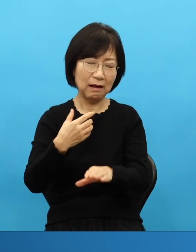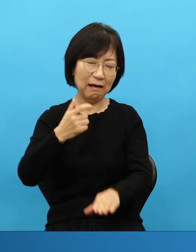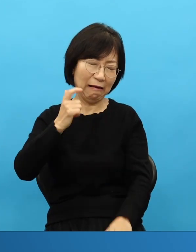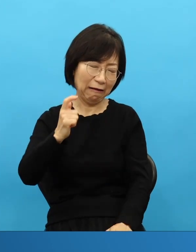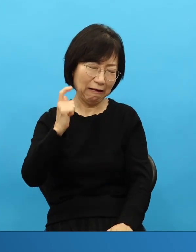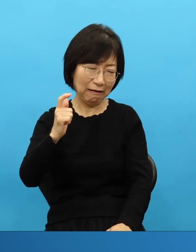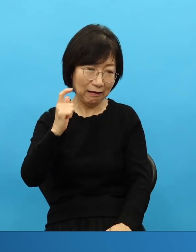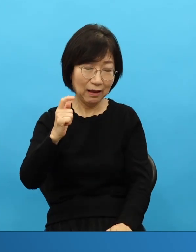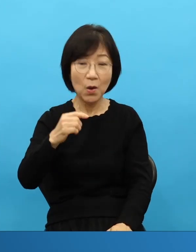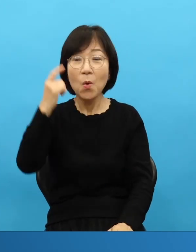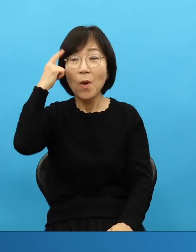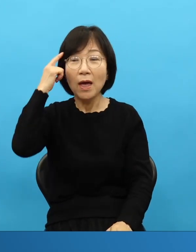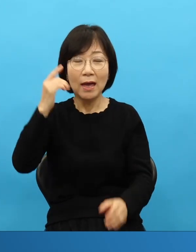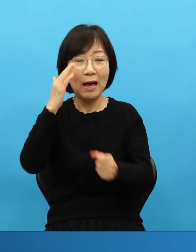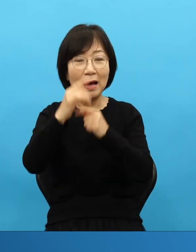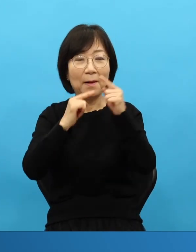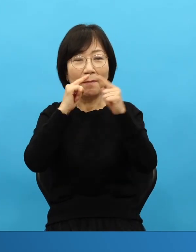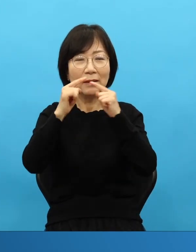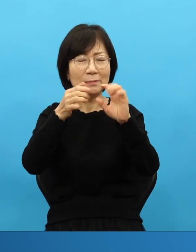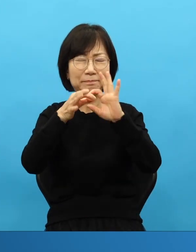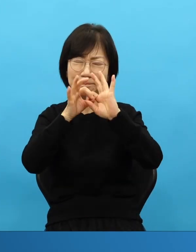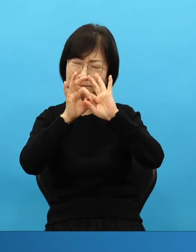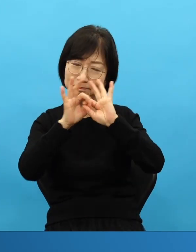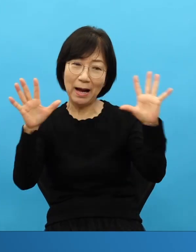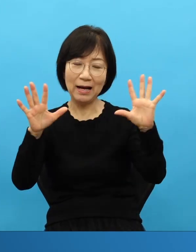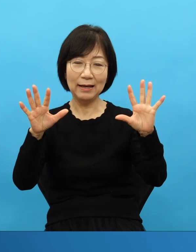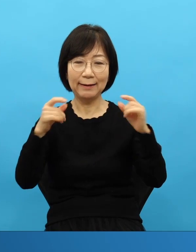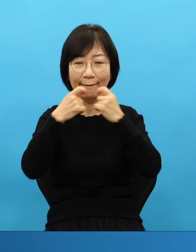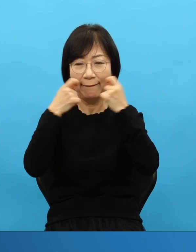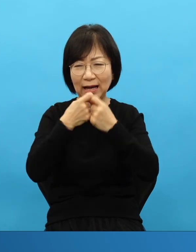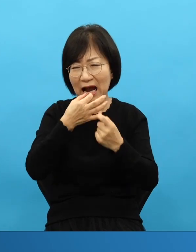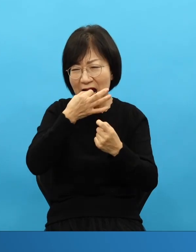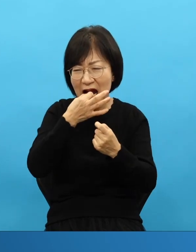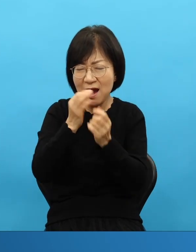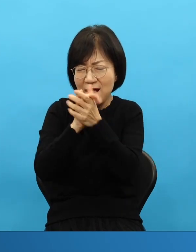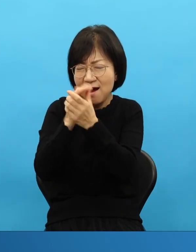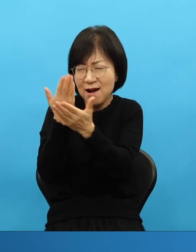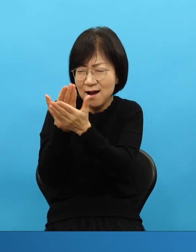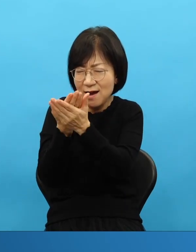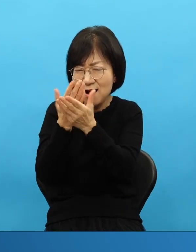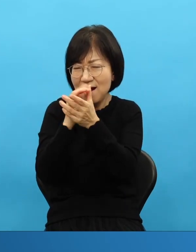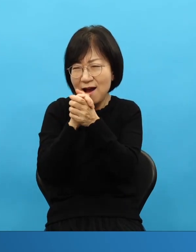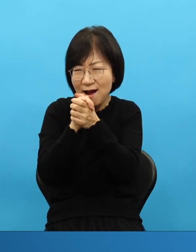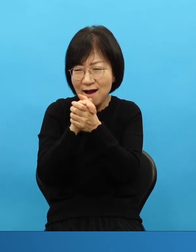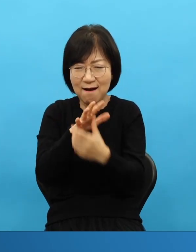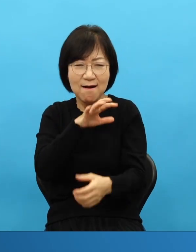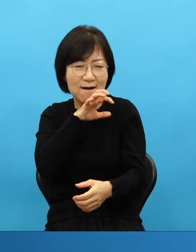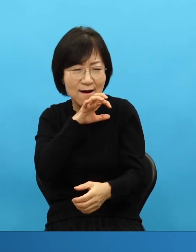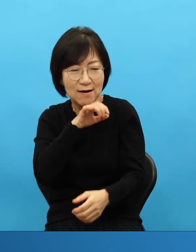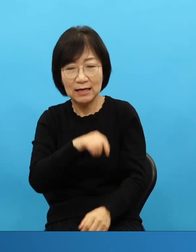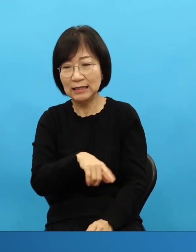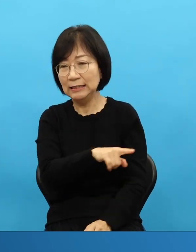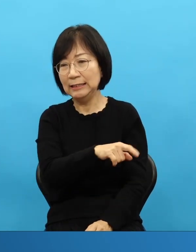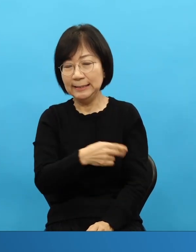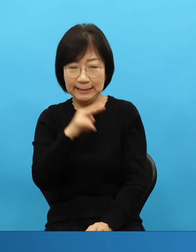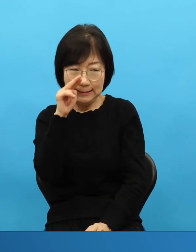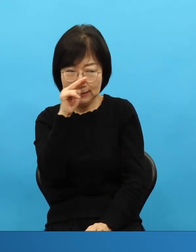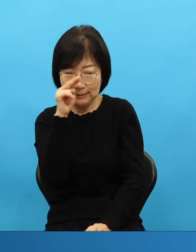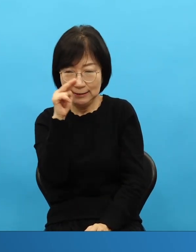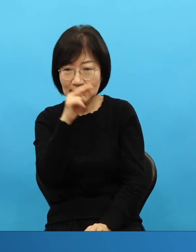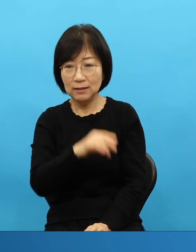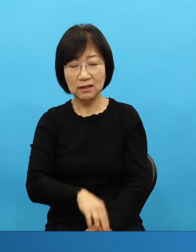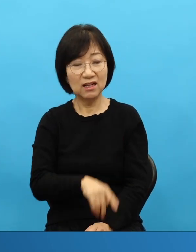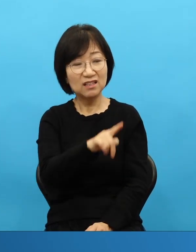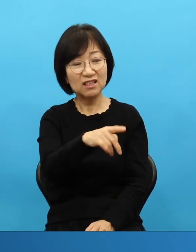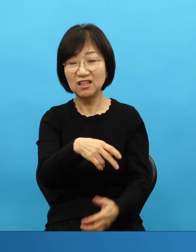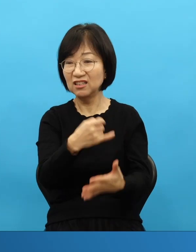말씀하고 안 맞는 기도를 계속 했다니까. She kept on praying the prayer that had nothing to do with answers in the 오직 word. 브린나 때문에 막 너무 시기가 나니까 왜 내게는 아들